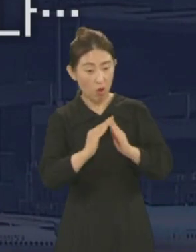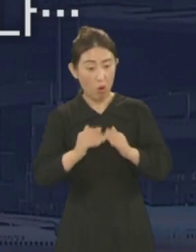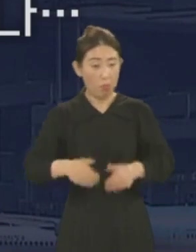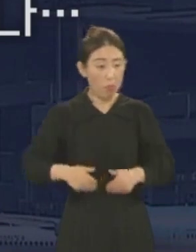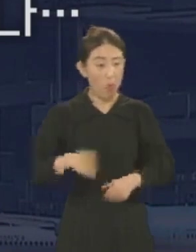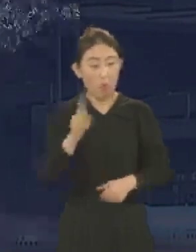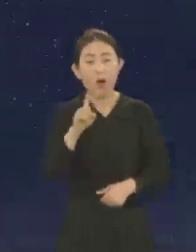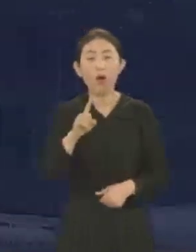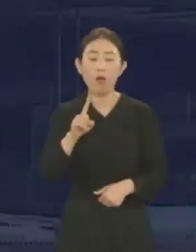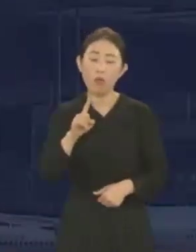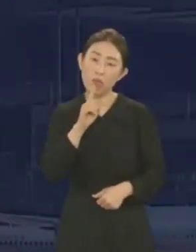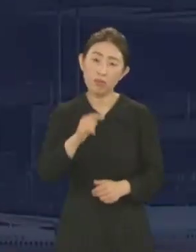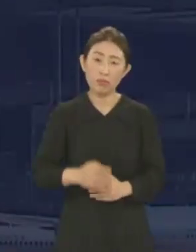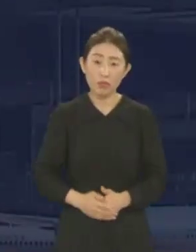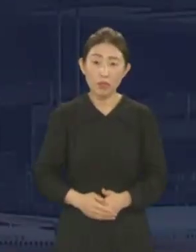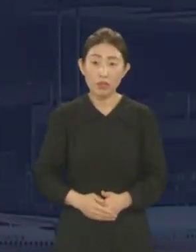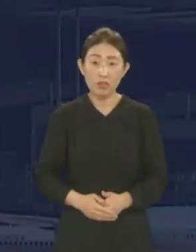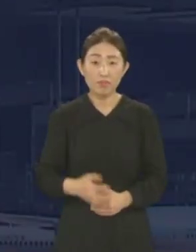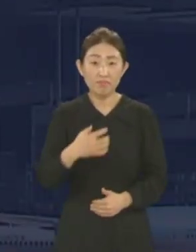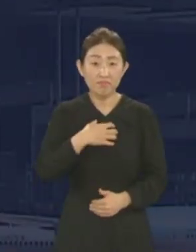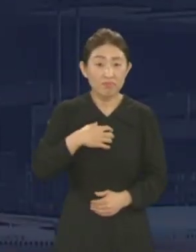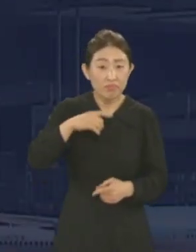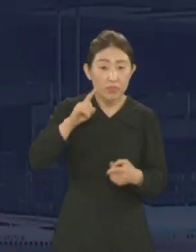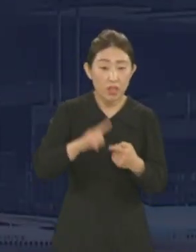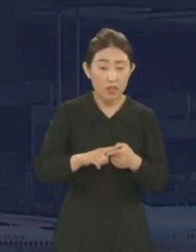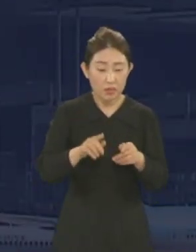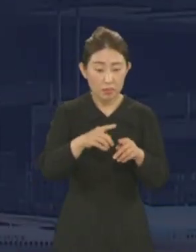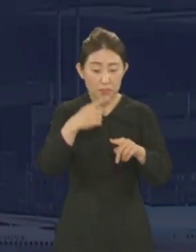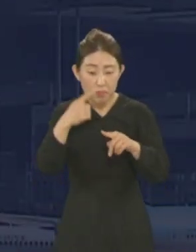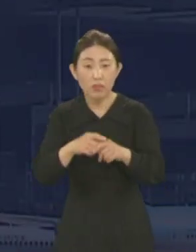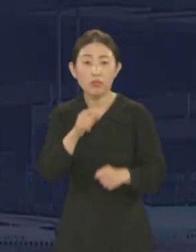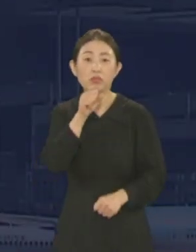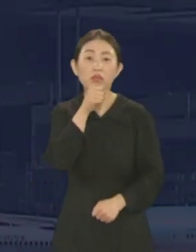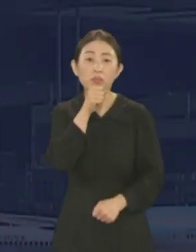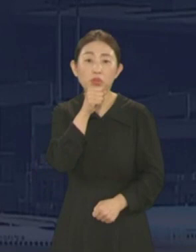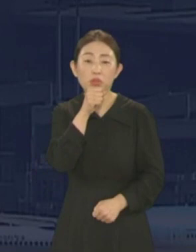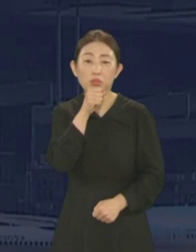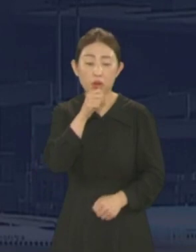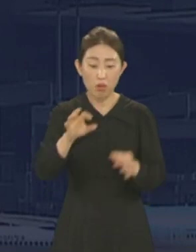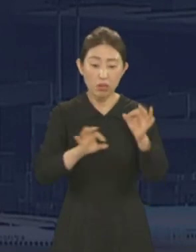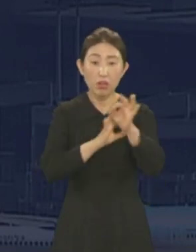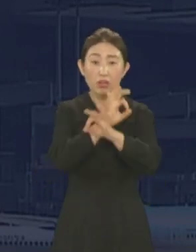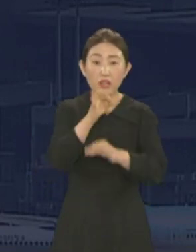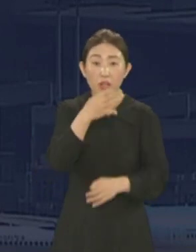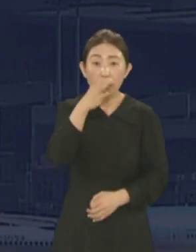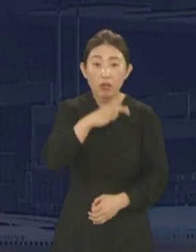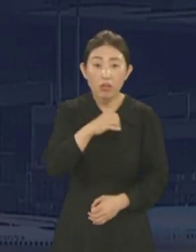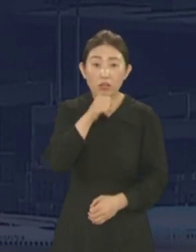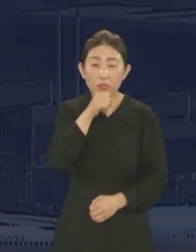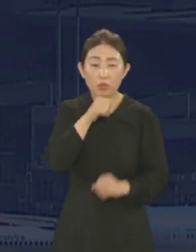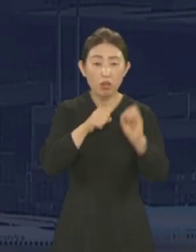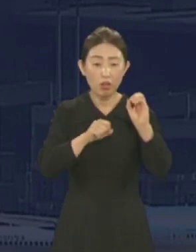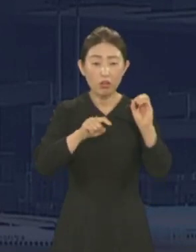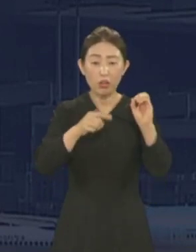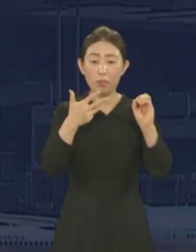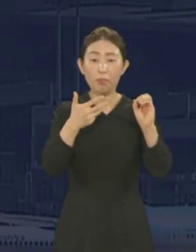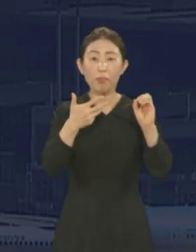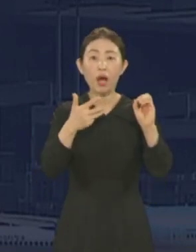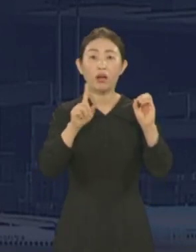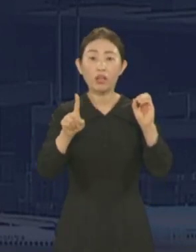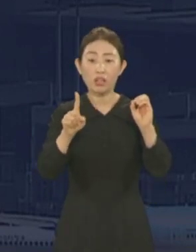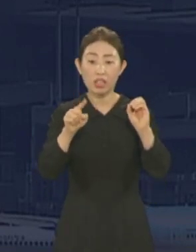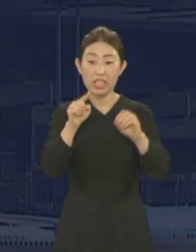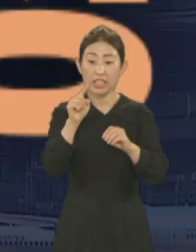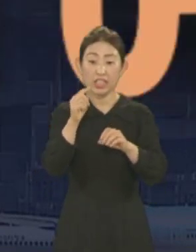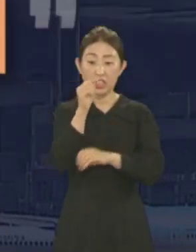쏟아지기도 했습니다 그리고 우려했던 대로 중간 점수를 받더니 가장 중요한 BC 경제성 지수는 0.81로 기준치